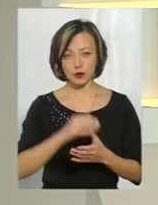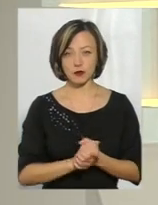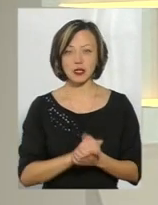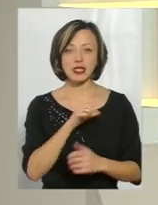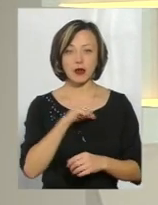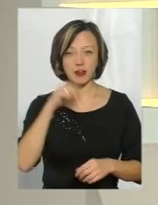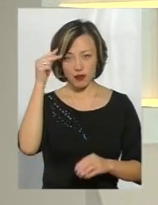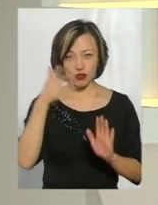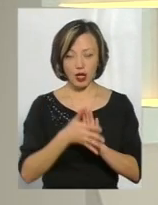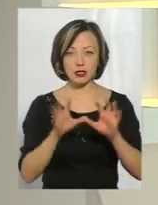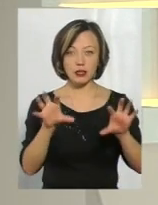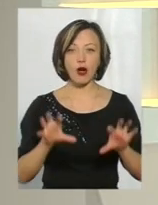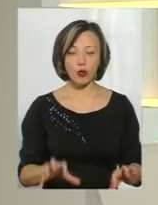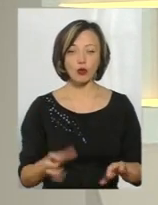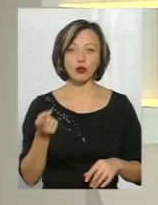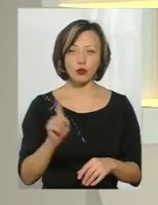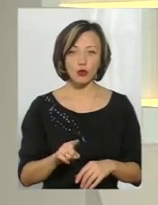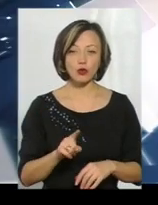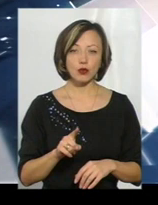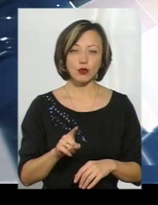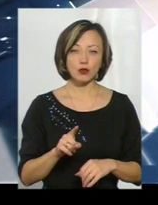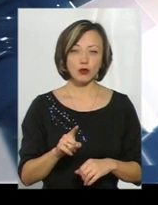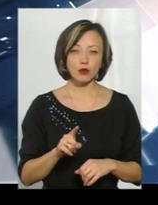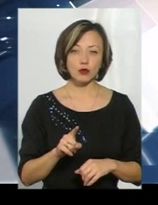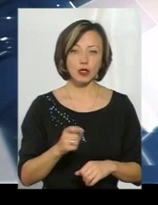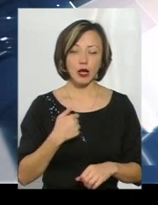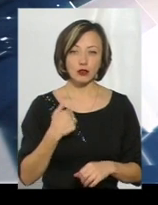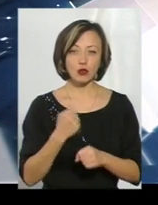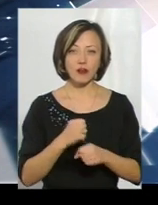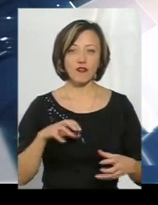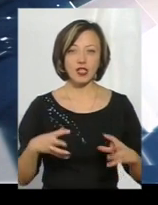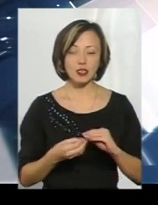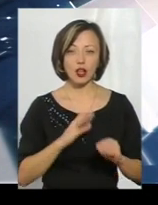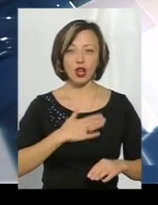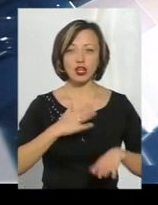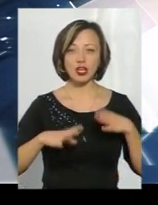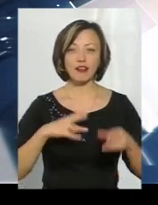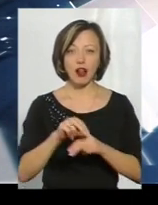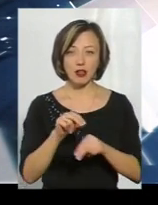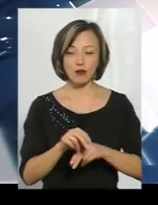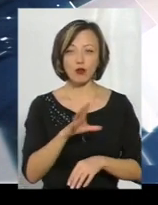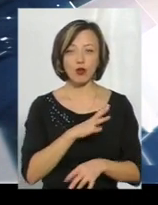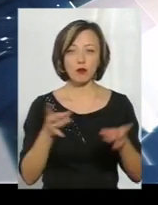вивчати закон. Тому такі наші, я так зробив висновок, що наші тренінги були доречними.